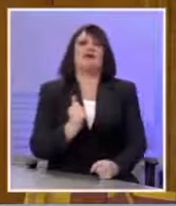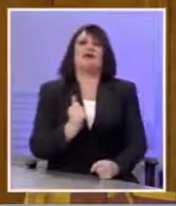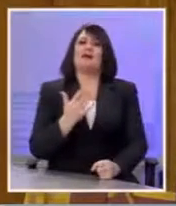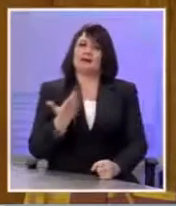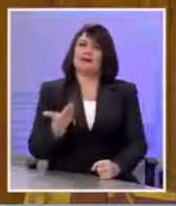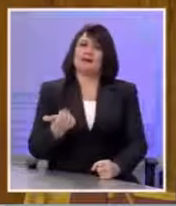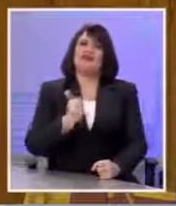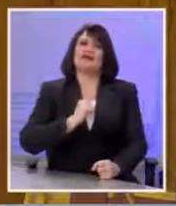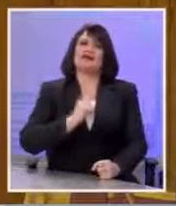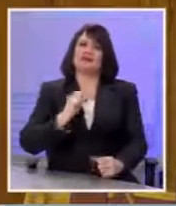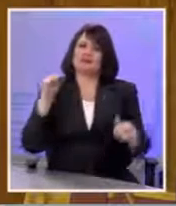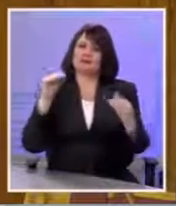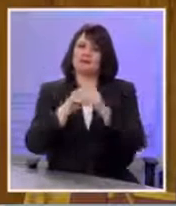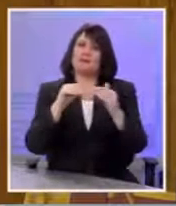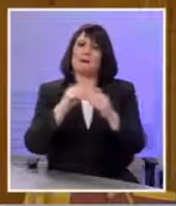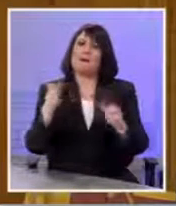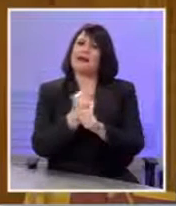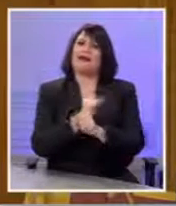από τα ιδιωτικά κεφάλαια.